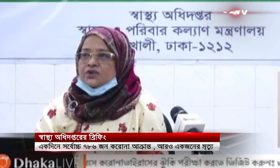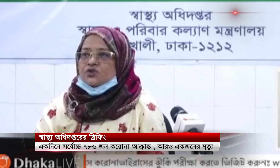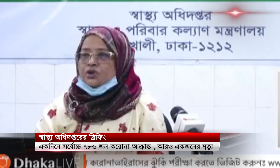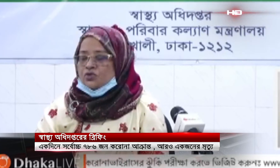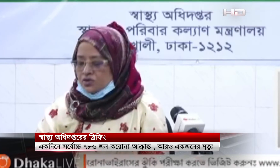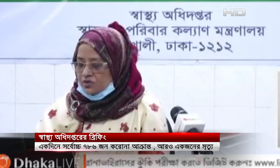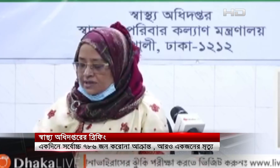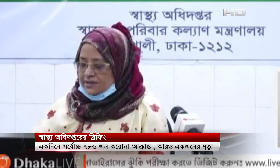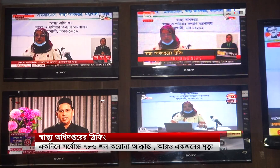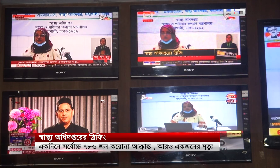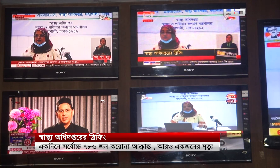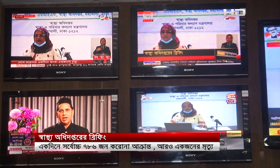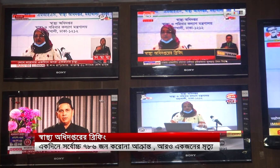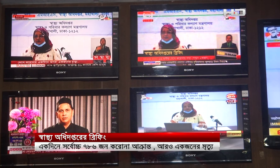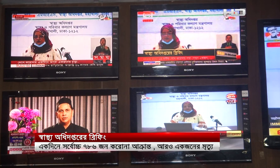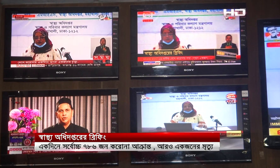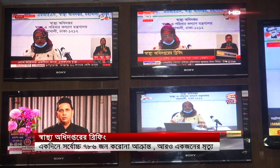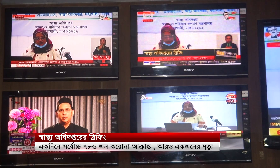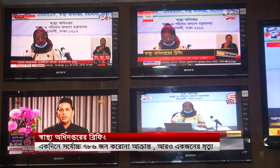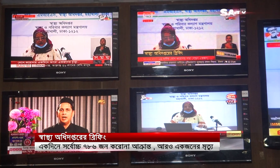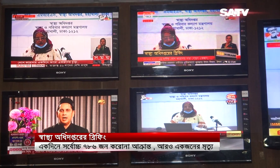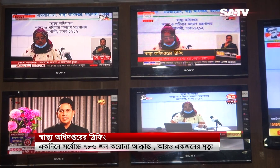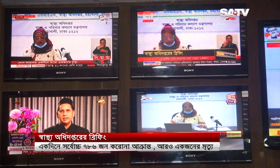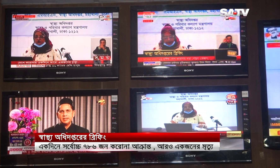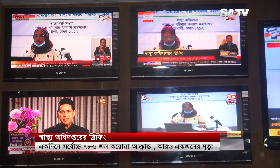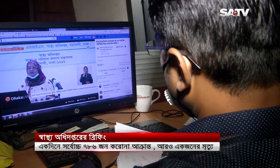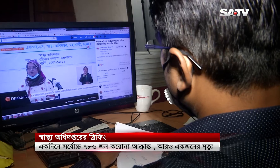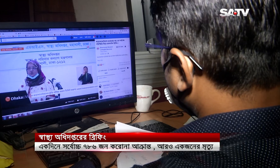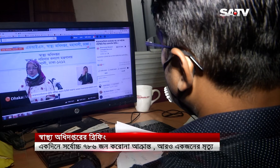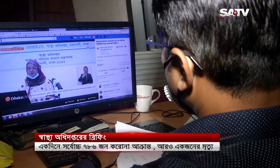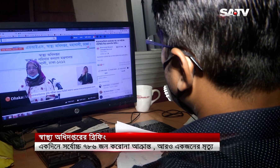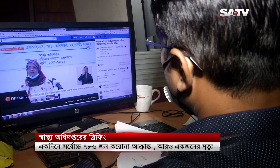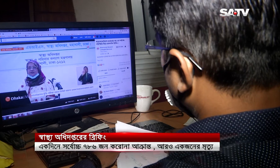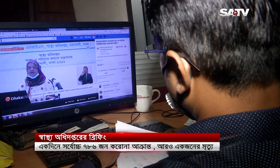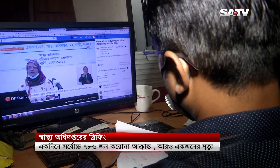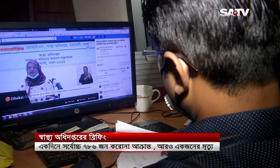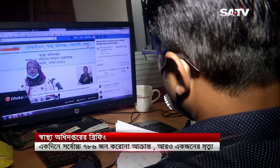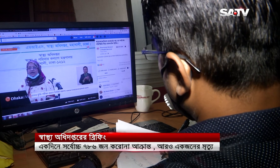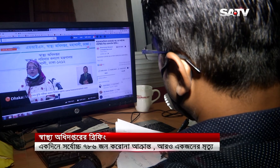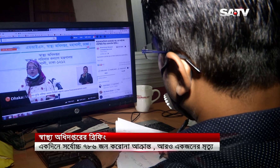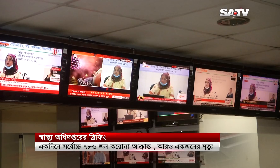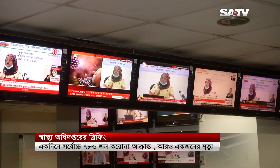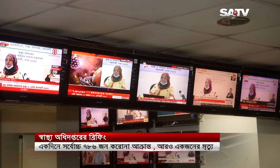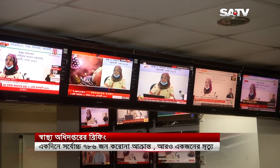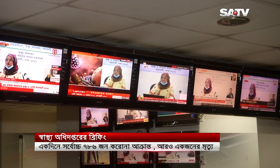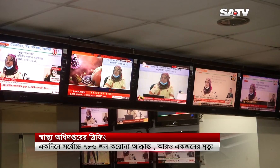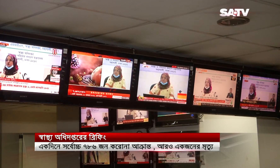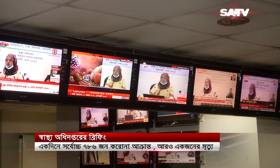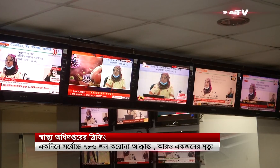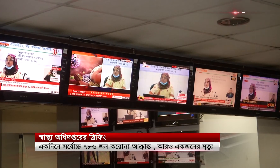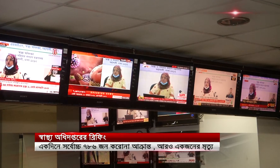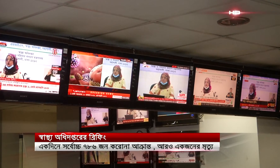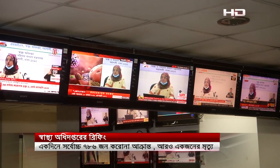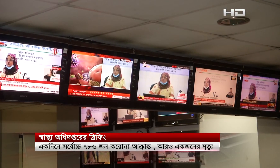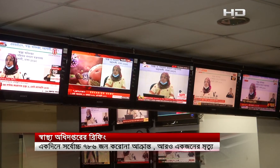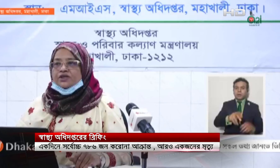2,39,604 জন মৃত্যুবরণ করেছেন। এদিন 1,994 জনকে আইসোলেশনে নেওয়া হয়েছে বলেও জানান অধ্যাপক ডাক্তার নাসিমা